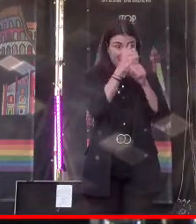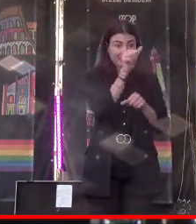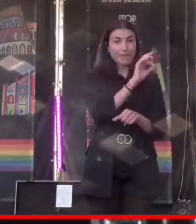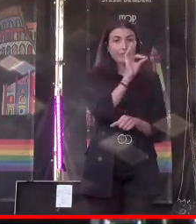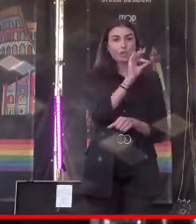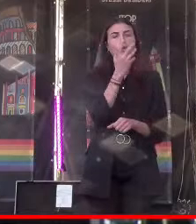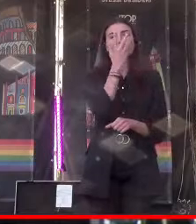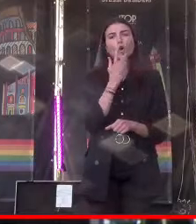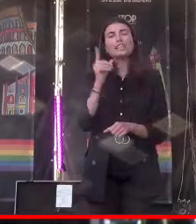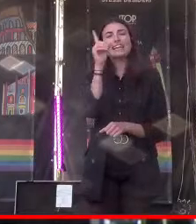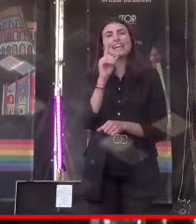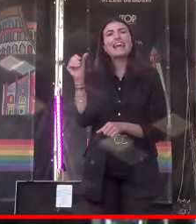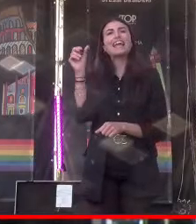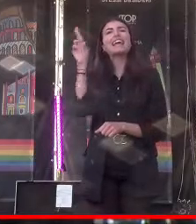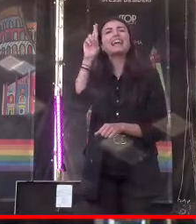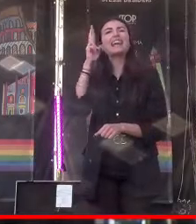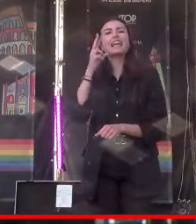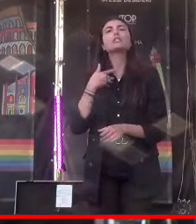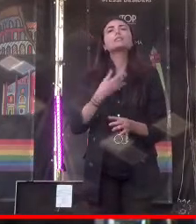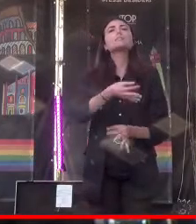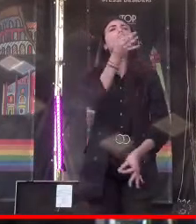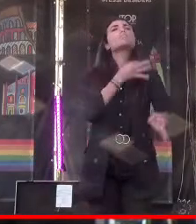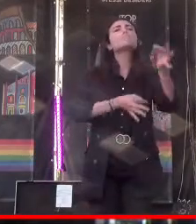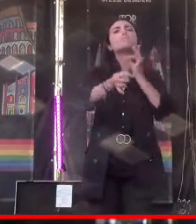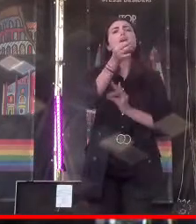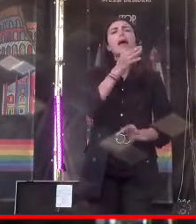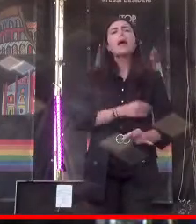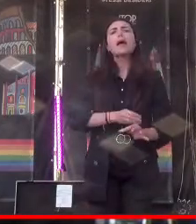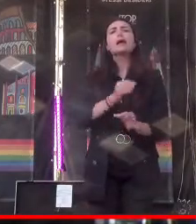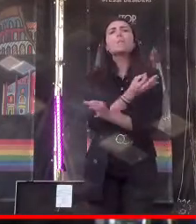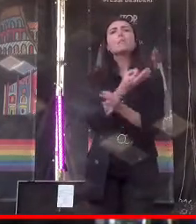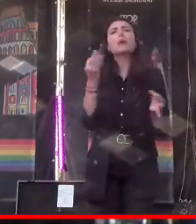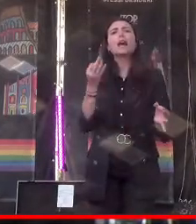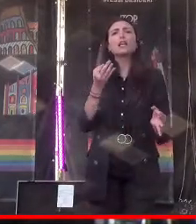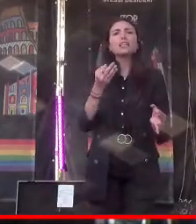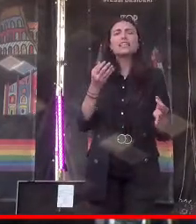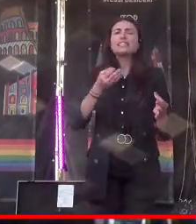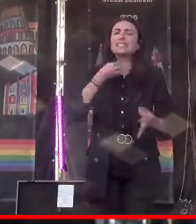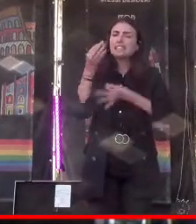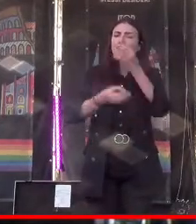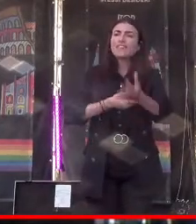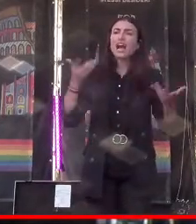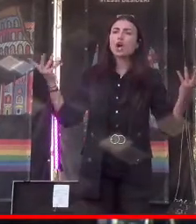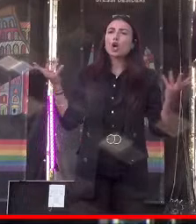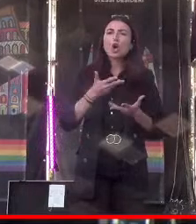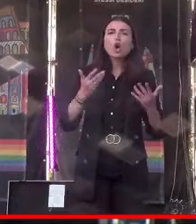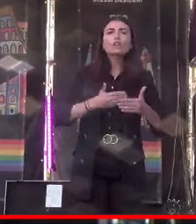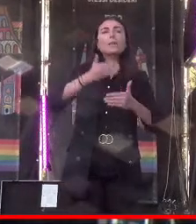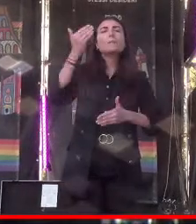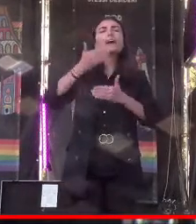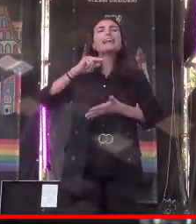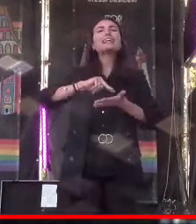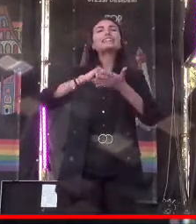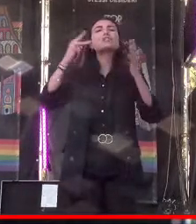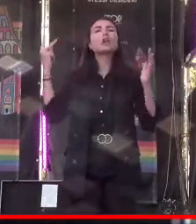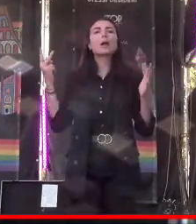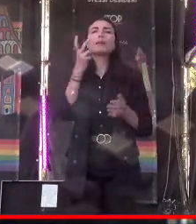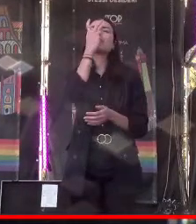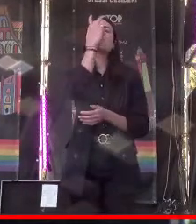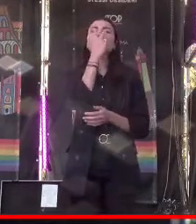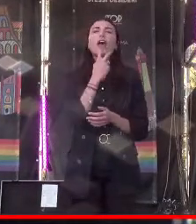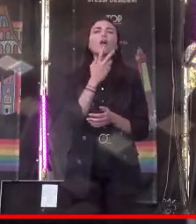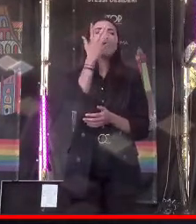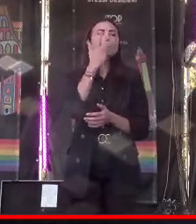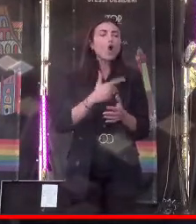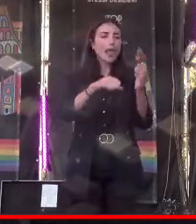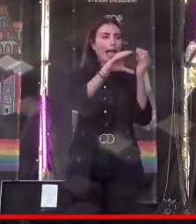ci spiegasse, come l'ha spiegato a me l'altro giorno al telefono, cos'è una barriera sensoriale per un ipovedente che vuole prendere l'autobus, visto